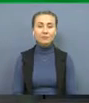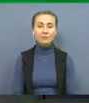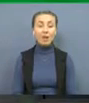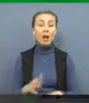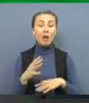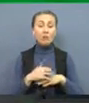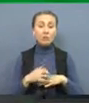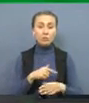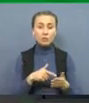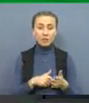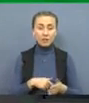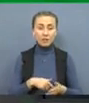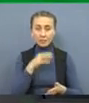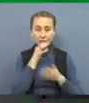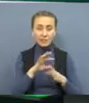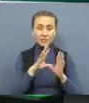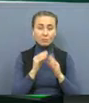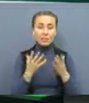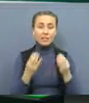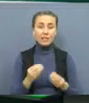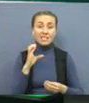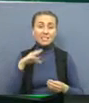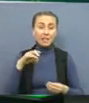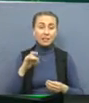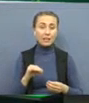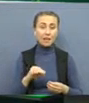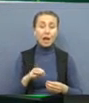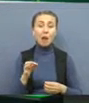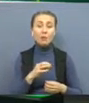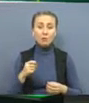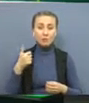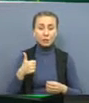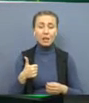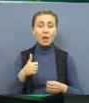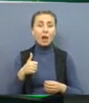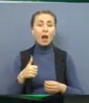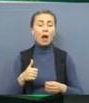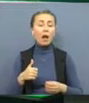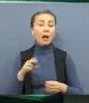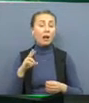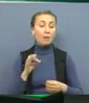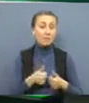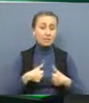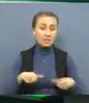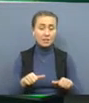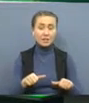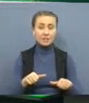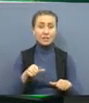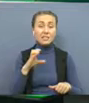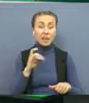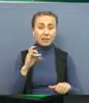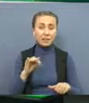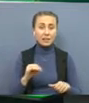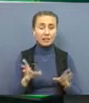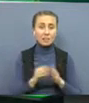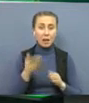Кокшетау отметили Всемирный день стандартизации. Областной департамент Комитета технического регулирования и метрологии совместно с Акмолинским